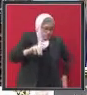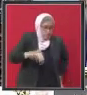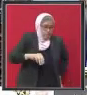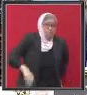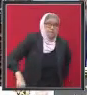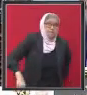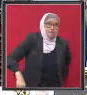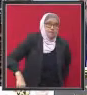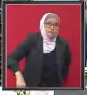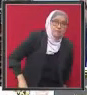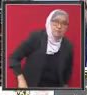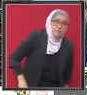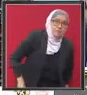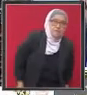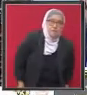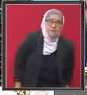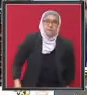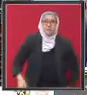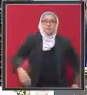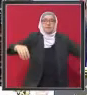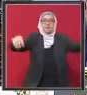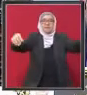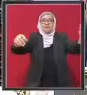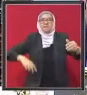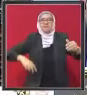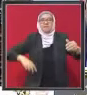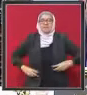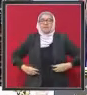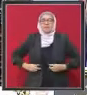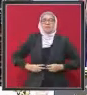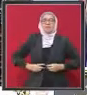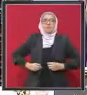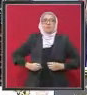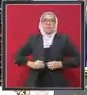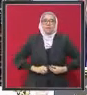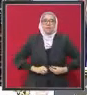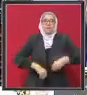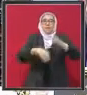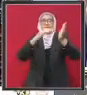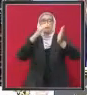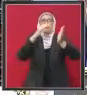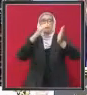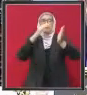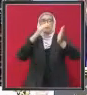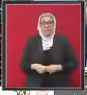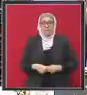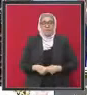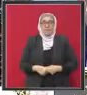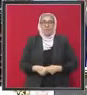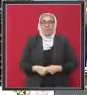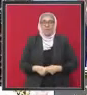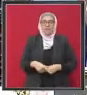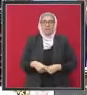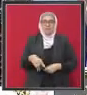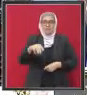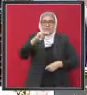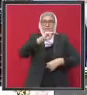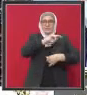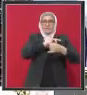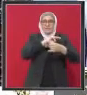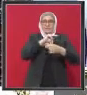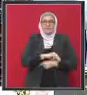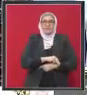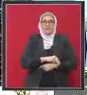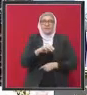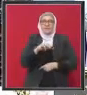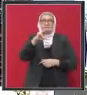pondok. Terima kasih Menteri, jelas. Boleh saya mengulung sekarang? Jadi peruntukkan tambahan kepada Kementerian Agama. Menteri, Menteri. Untuk